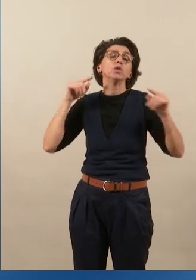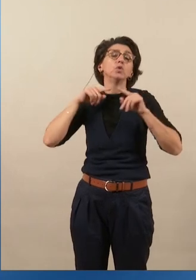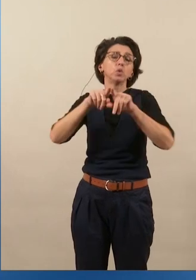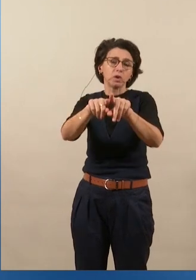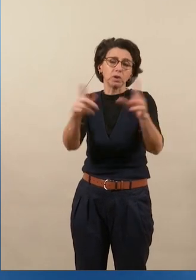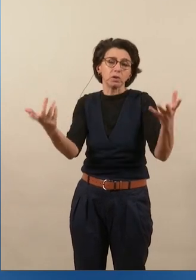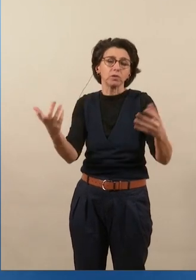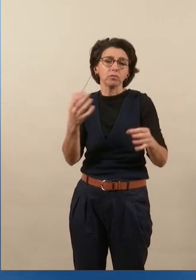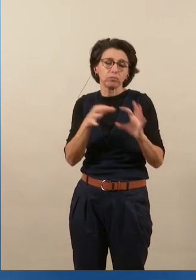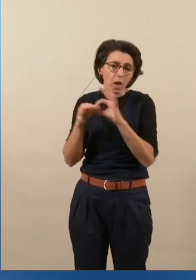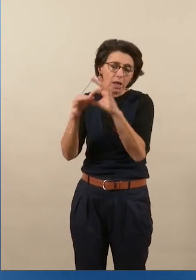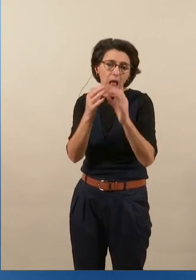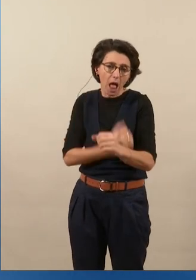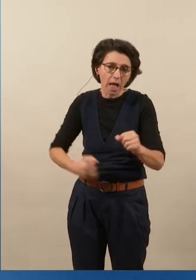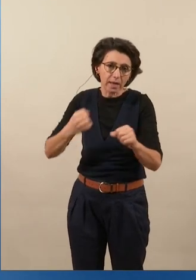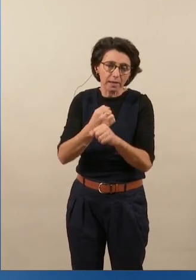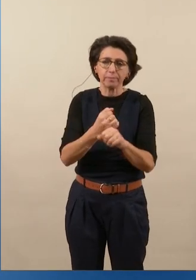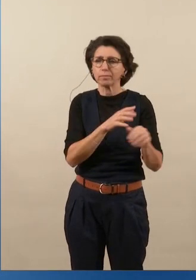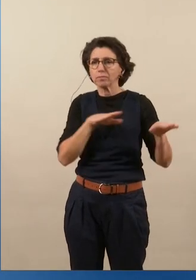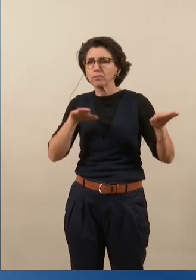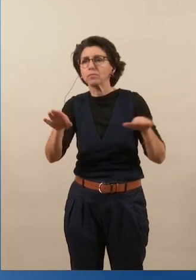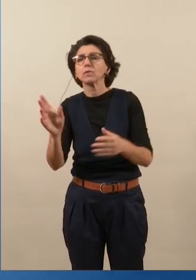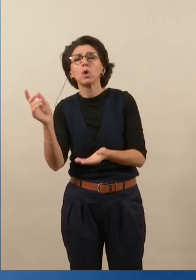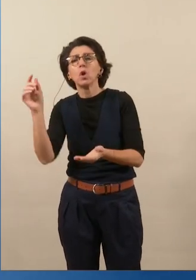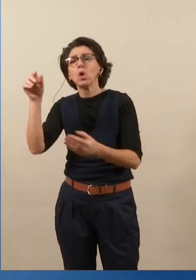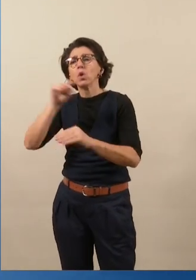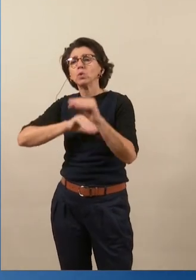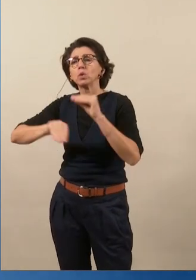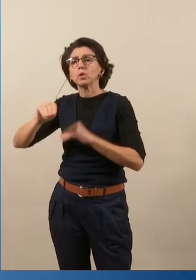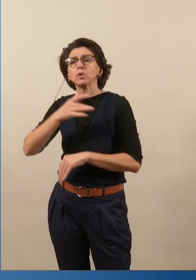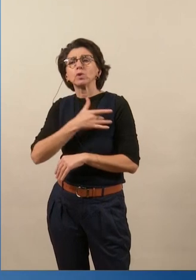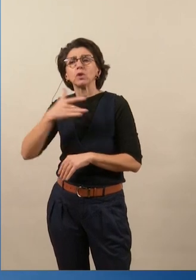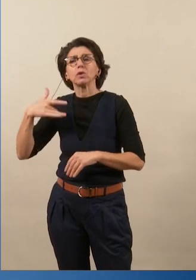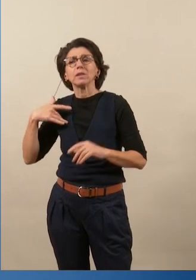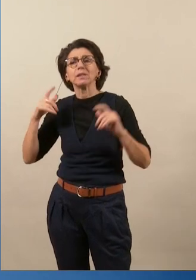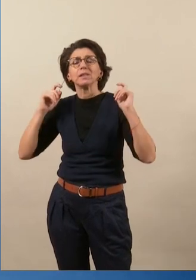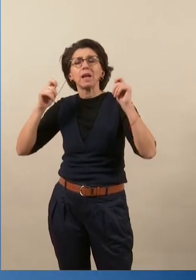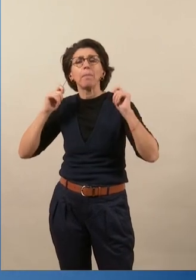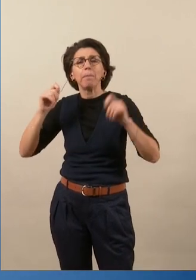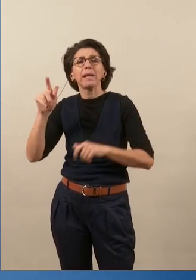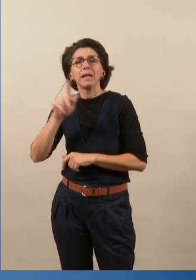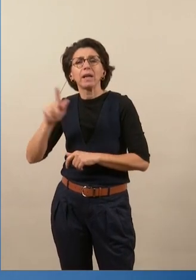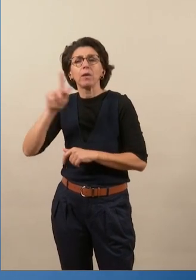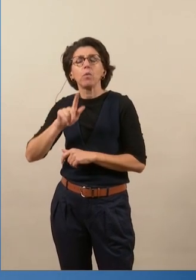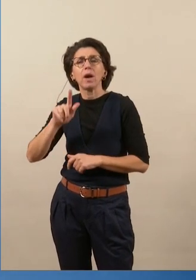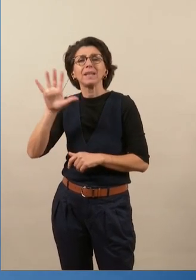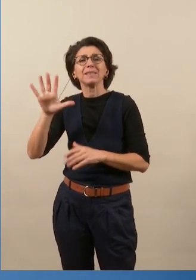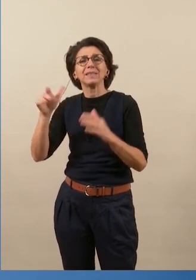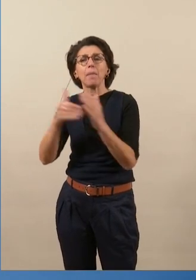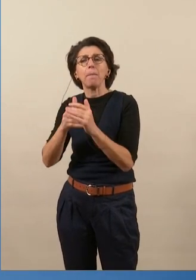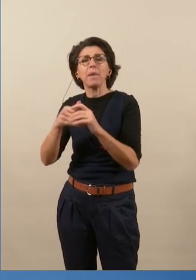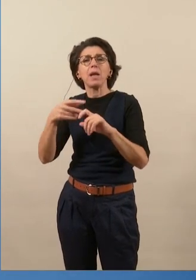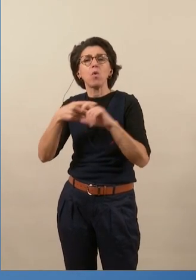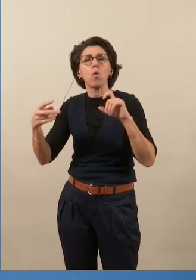Soins Infirmier Abbé Grégoire à la hauteur de 5000 € auquel s'ajoute 5000 € du CCS ce centre